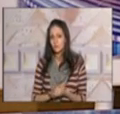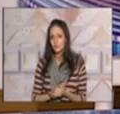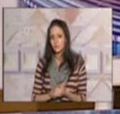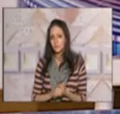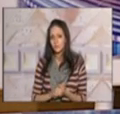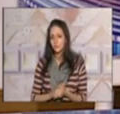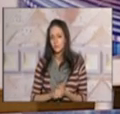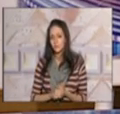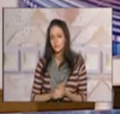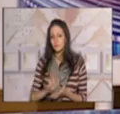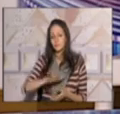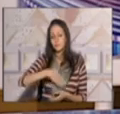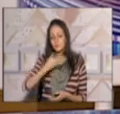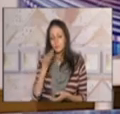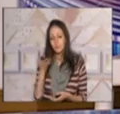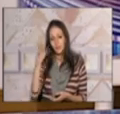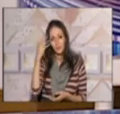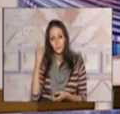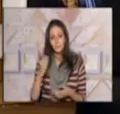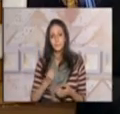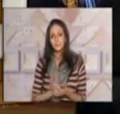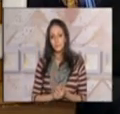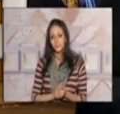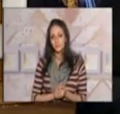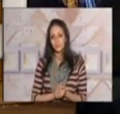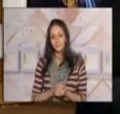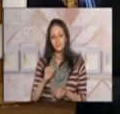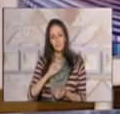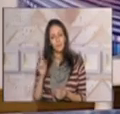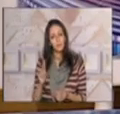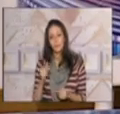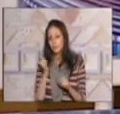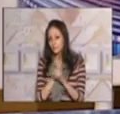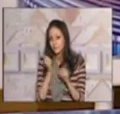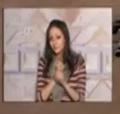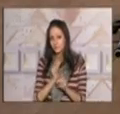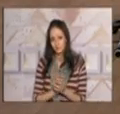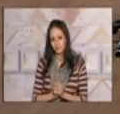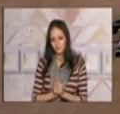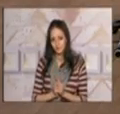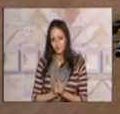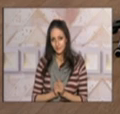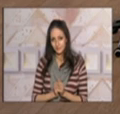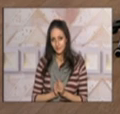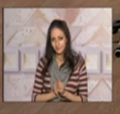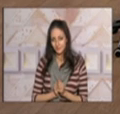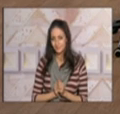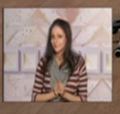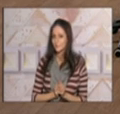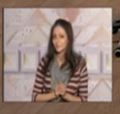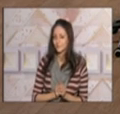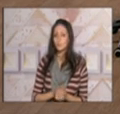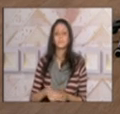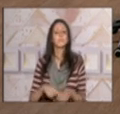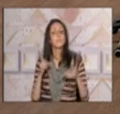ولي مردود اقتصادي ويمارس العمل وليس مجرد. ده كانت الجائزة الأولى للهيئة. لا، دول كانوا المركز